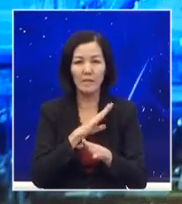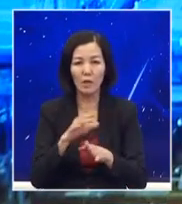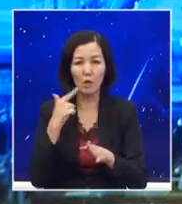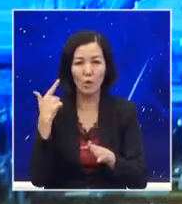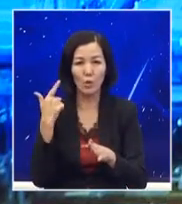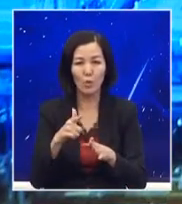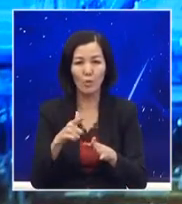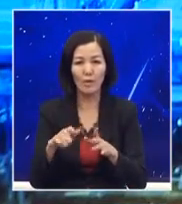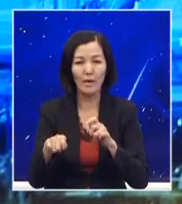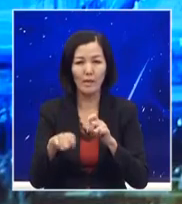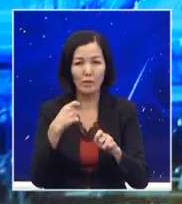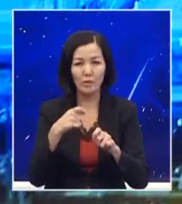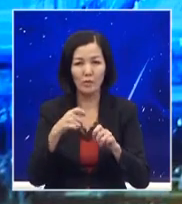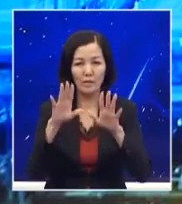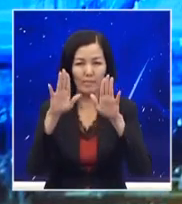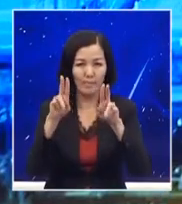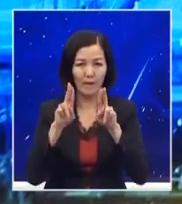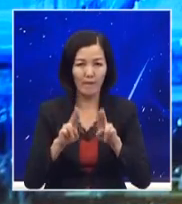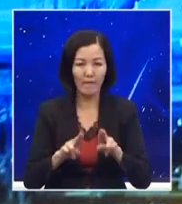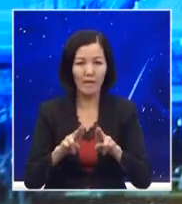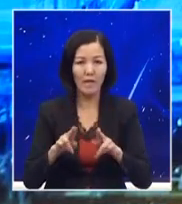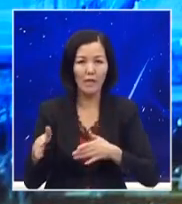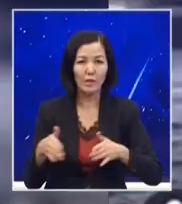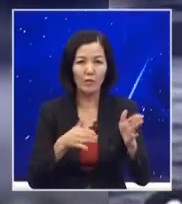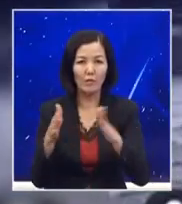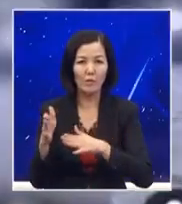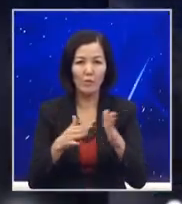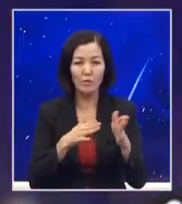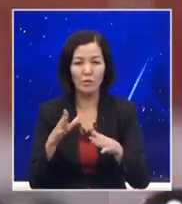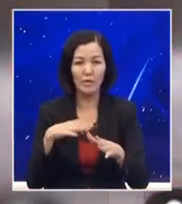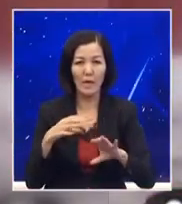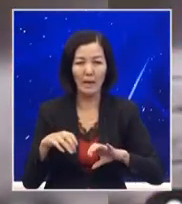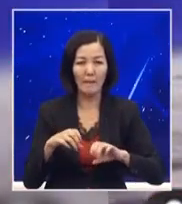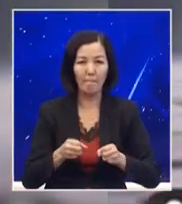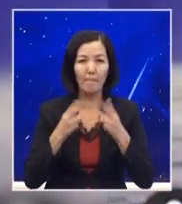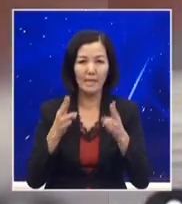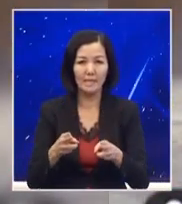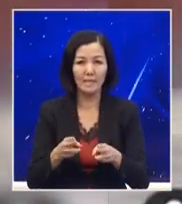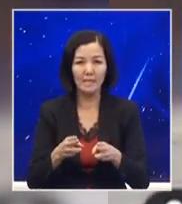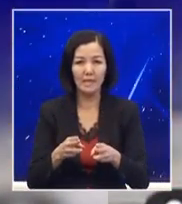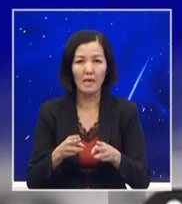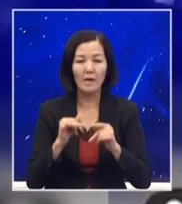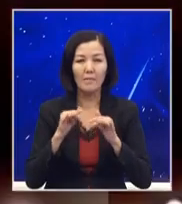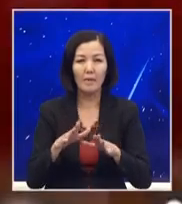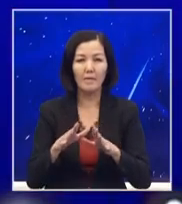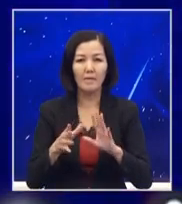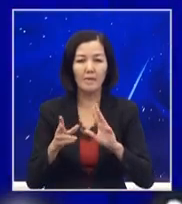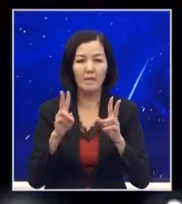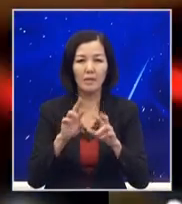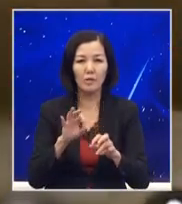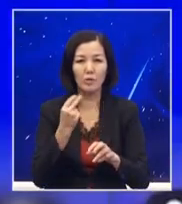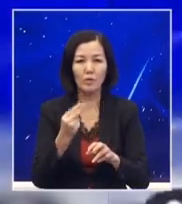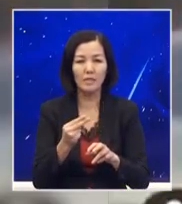нарушал правила дорожного движения, тем самым подвергая жизнь людей опасности. В процессе мониторинга социальных